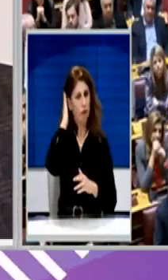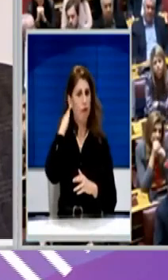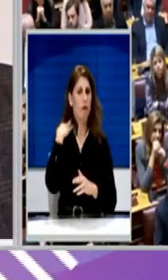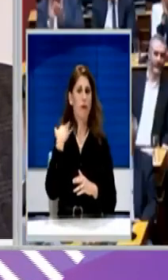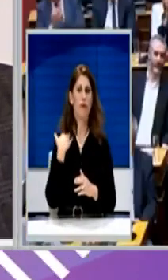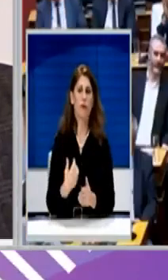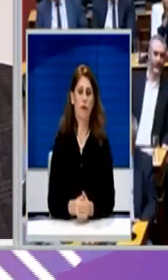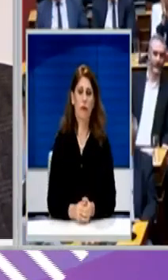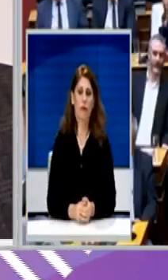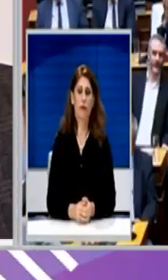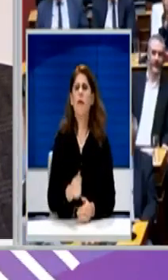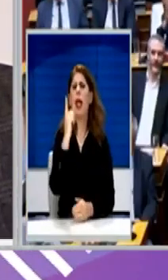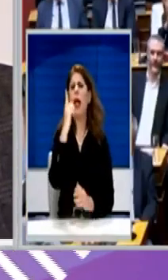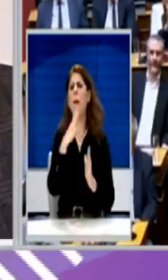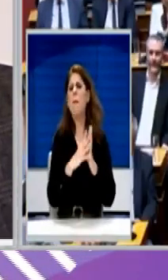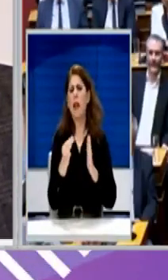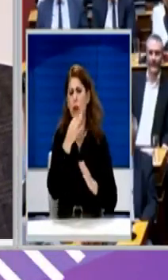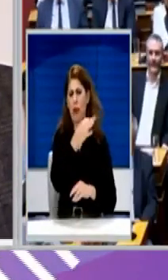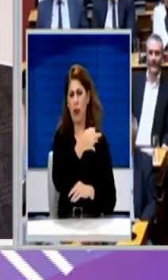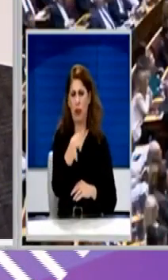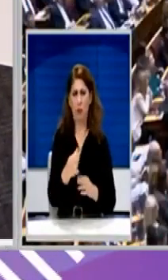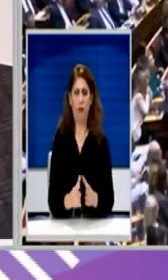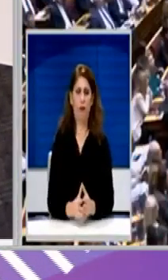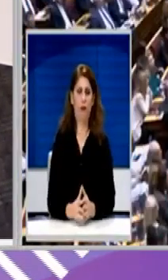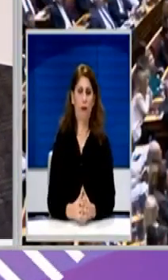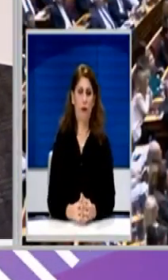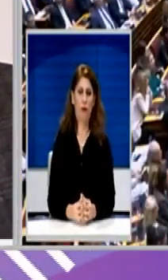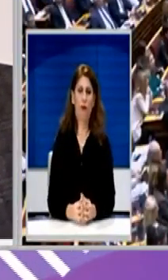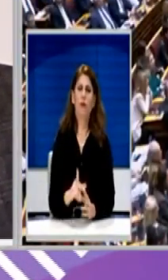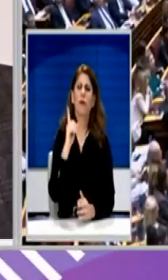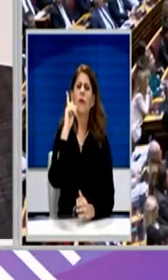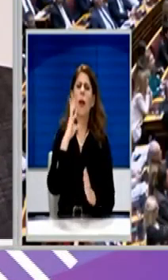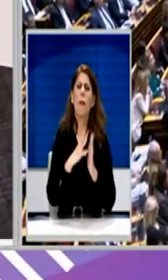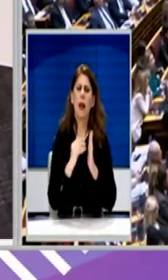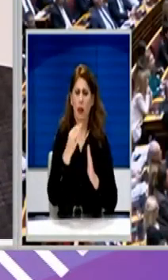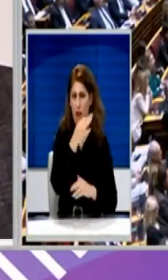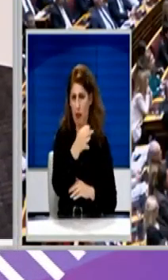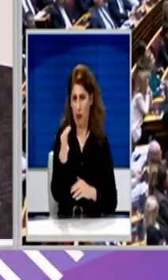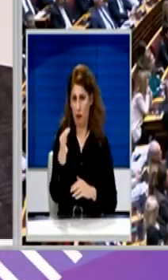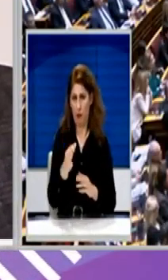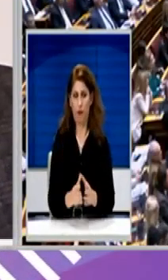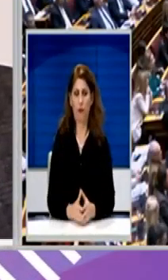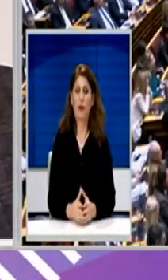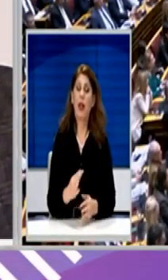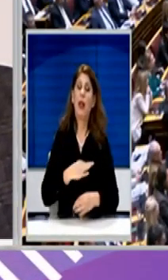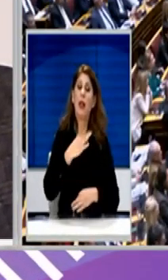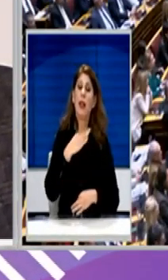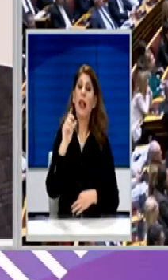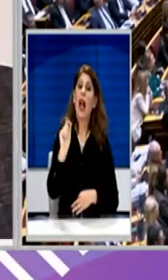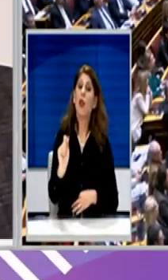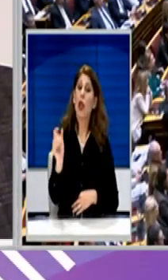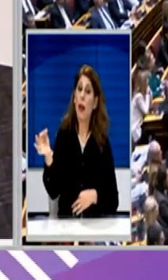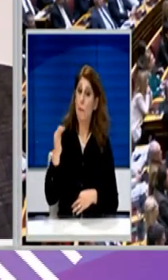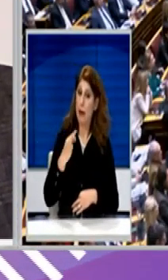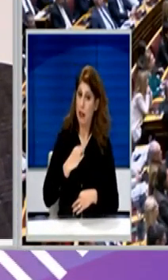ανεργία πλησιάζει το 10%. Πάμε δηλαδή σε επίπεδα 2009 και πριν την κρίση. Είχαμε τις αυξήσεις των μισθών και των